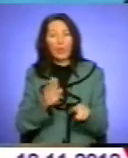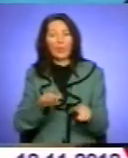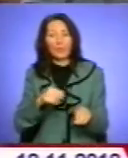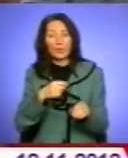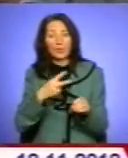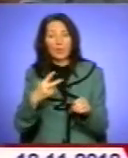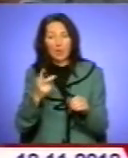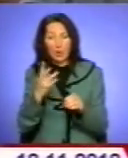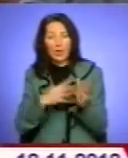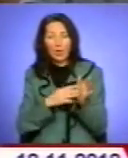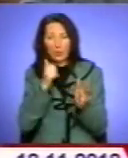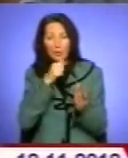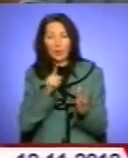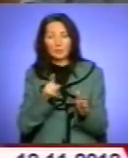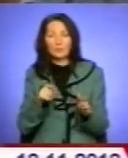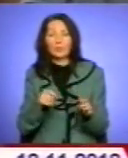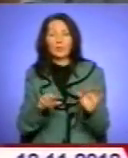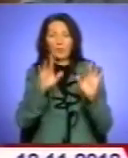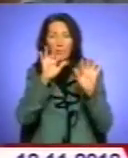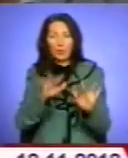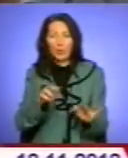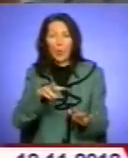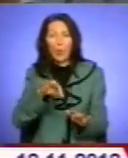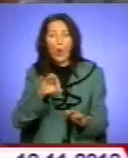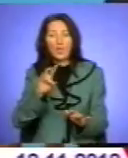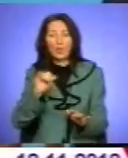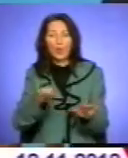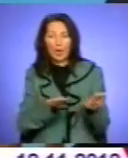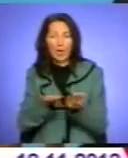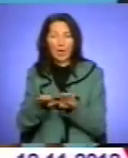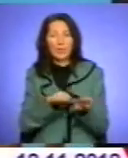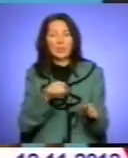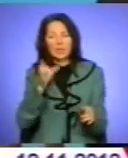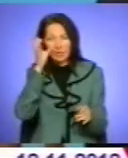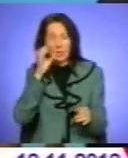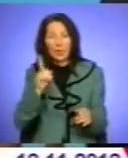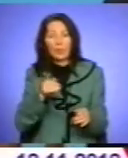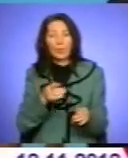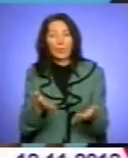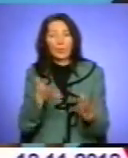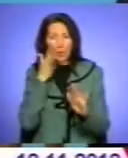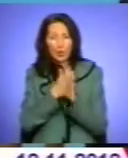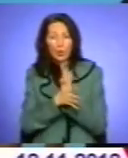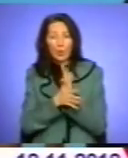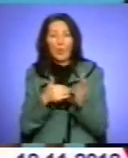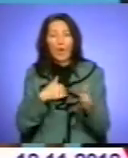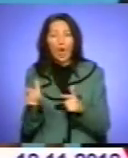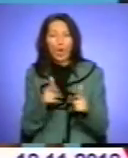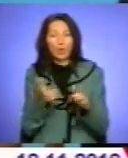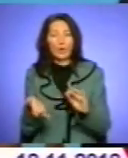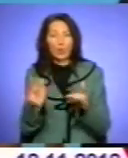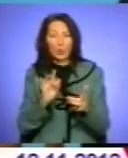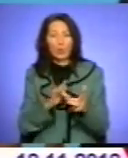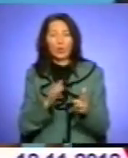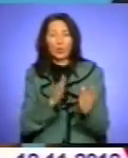Щодо комп'ютерного моніторингу знань, то це зробить прозорим компетентність школярів. Ми готові в комп'ютерному режимі продіагностувати